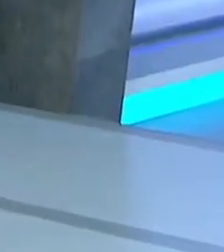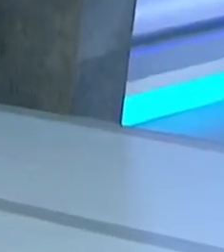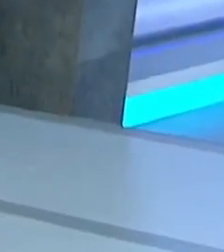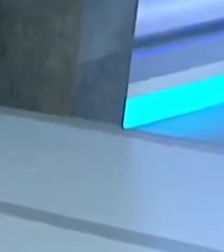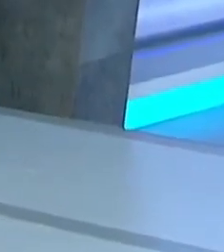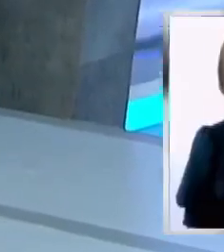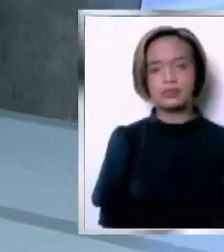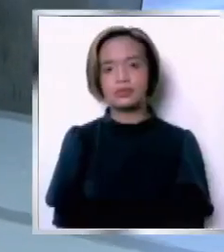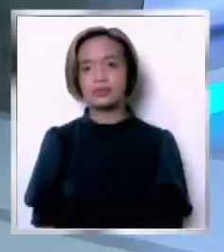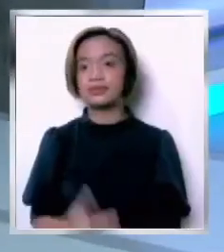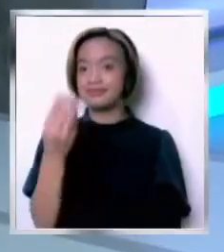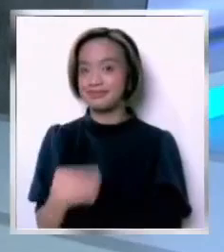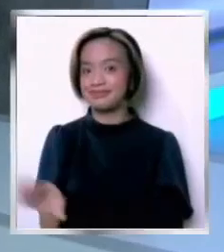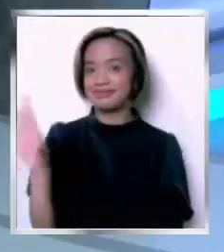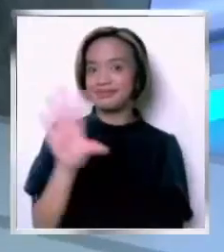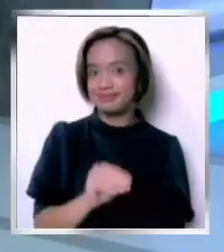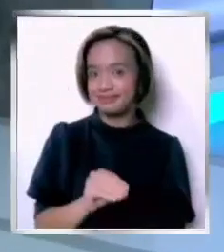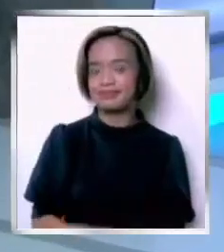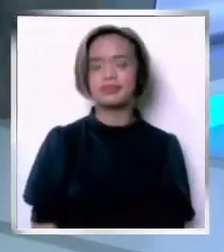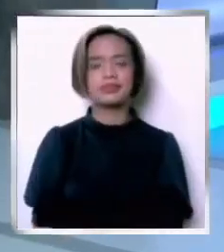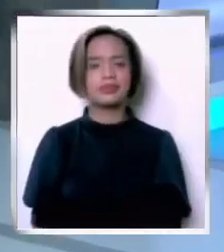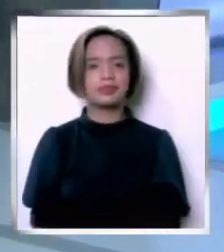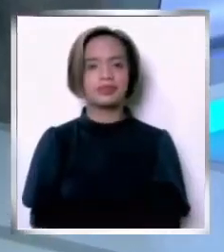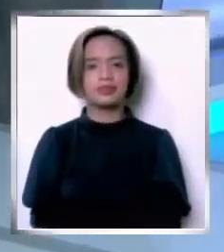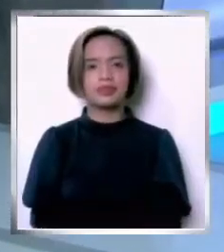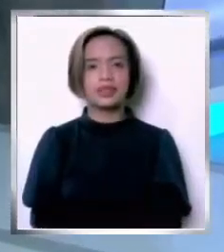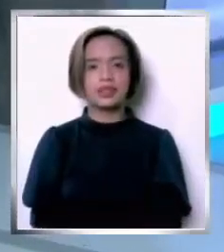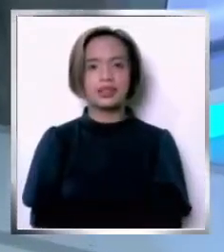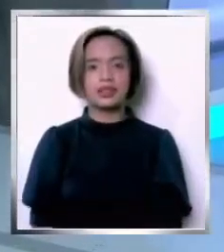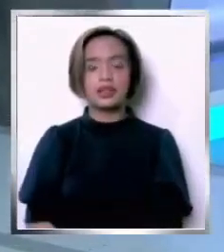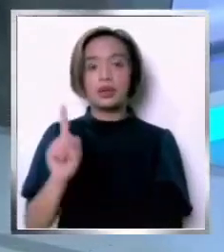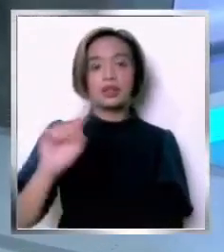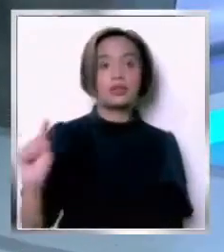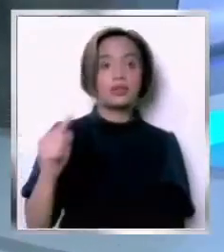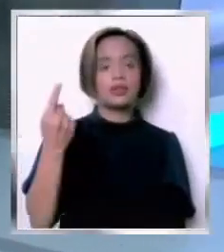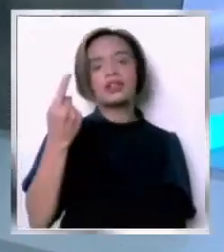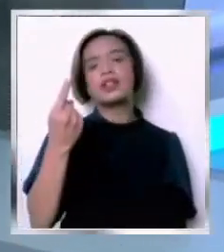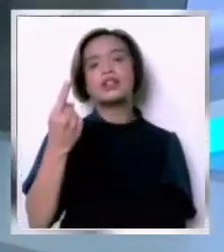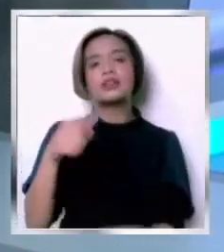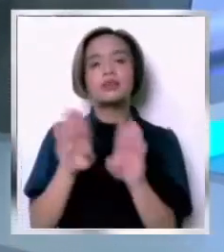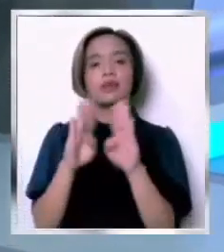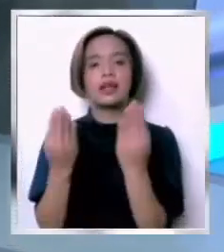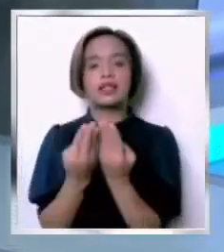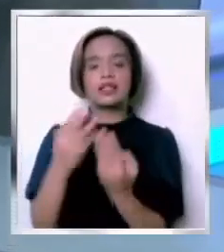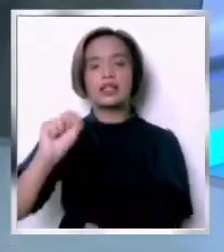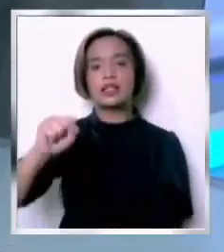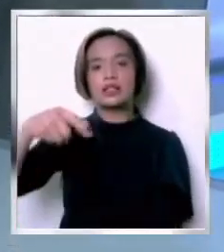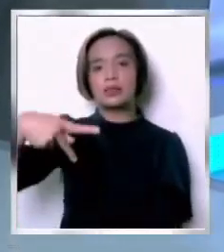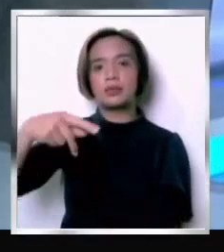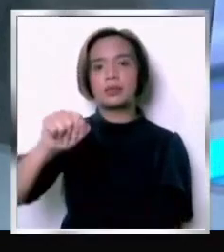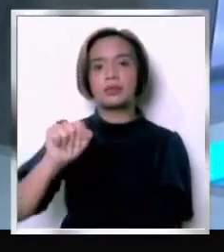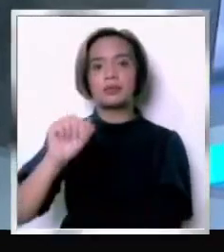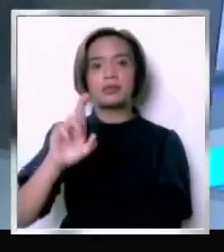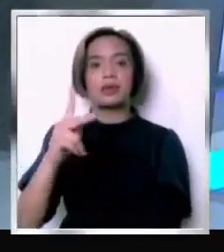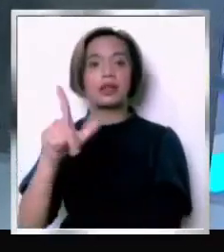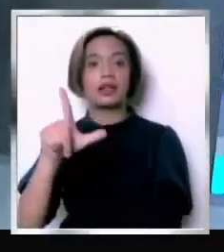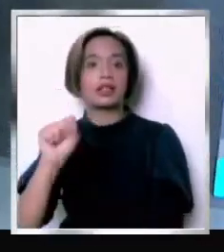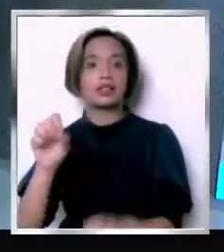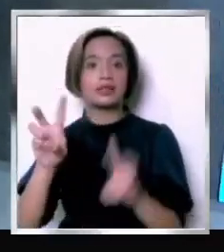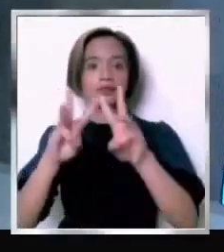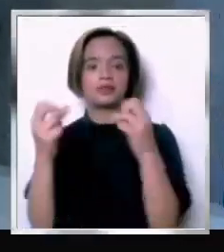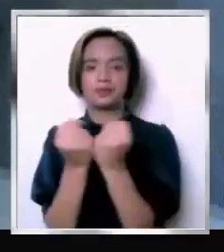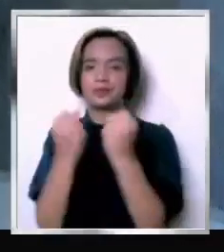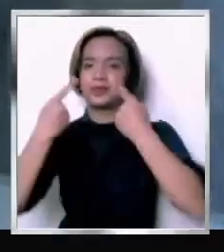Good evening mga kapuso! Matagumpay ang isinagawang first two batches ng Sparkle Prime Workshop ng Sparkle-GMA Artist